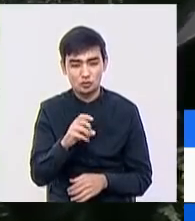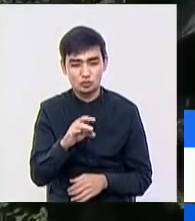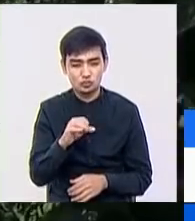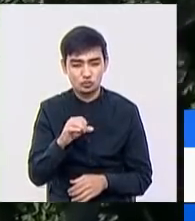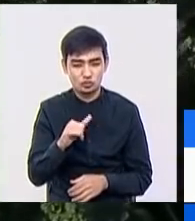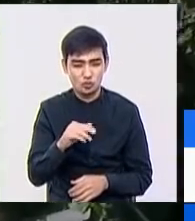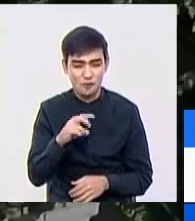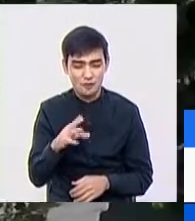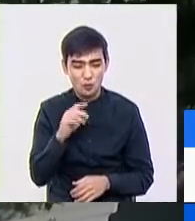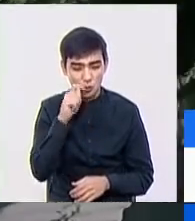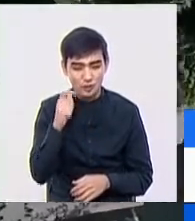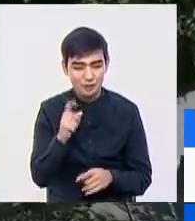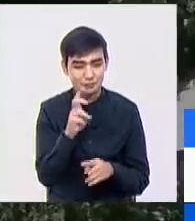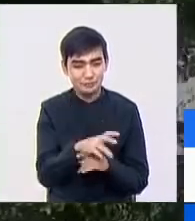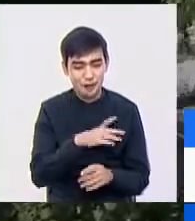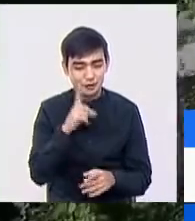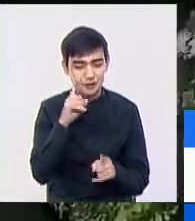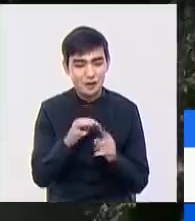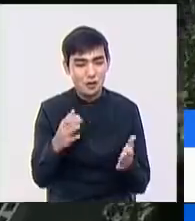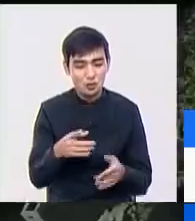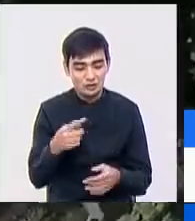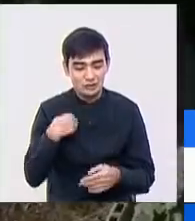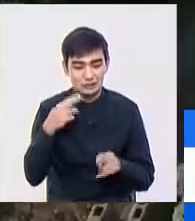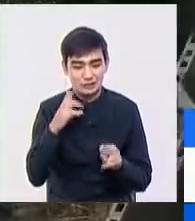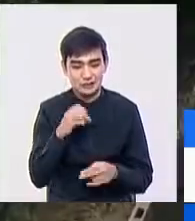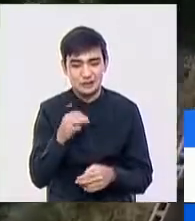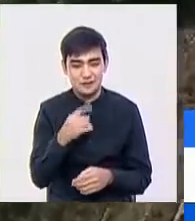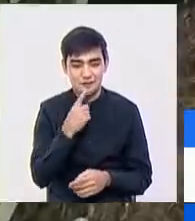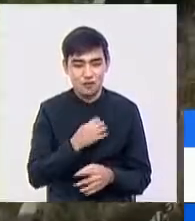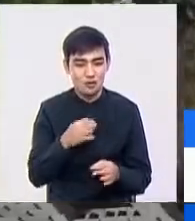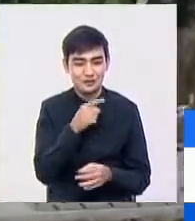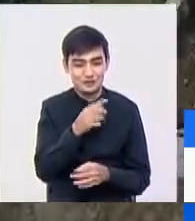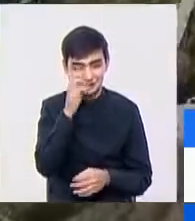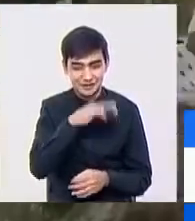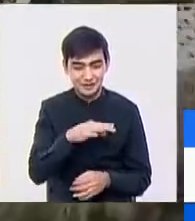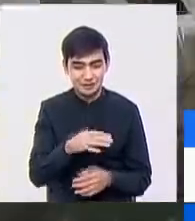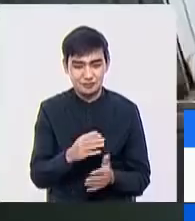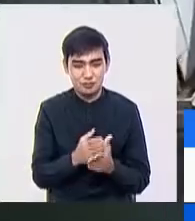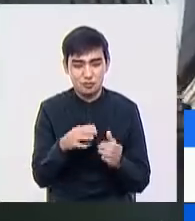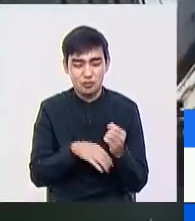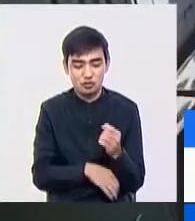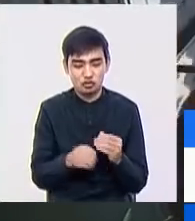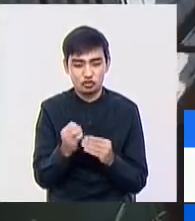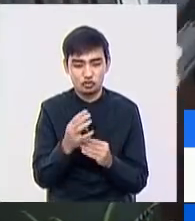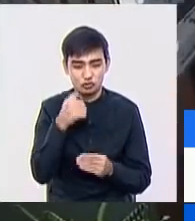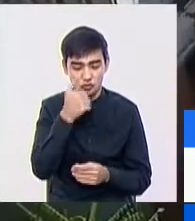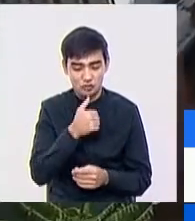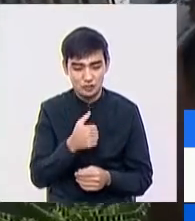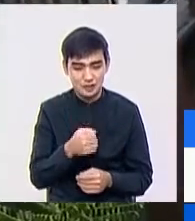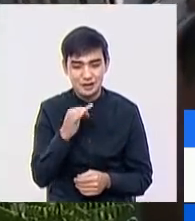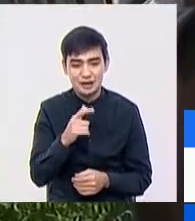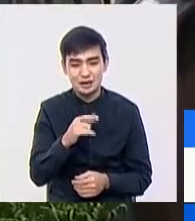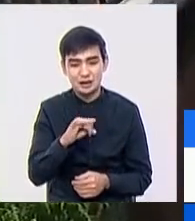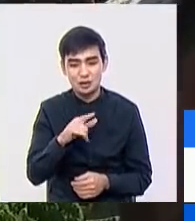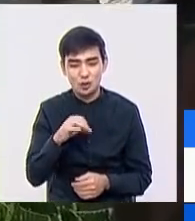Украине. Однако с какой целью он там находился, не уточняется. Военные события в этой стране развернулись намного позже, в 2014 году. Игорю